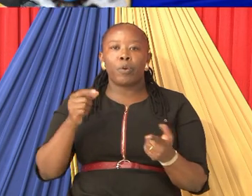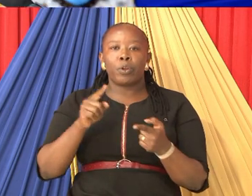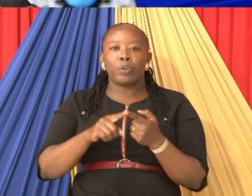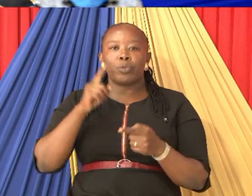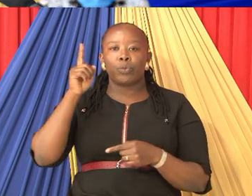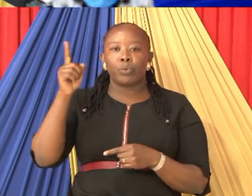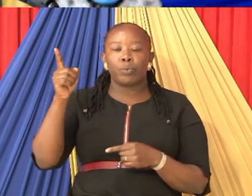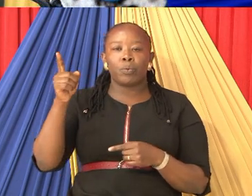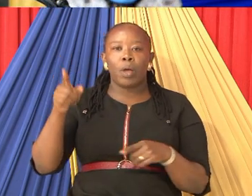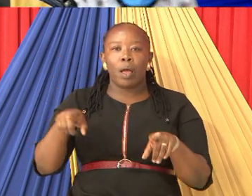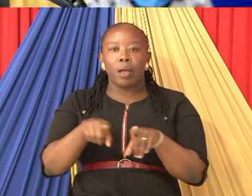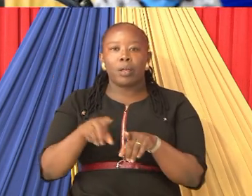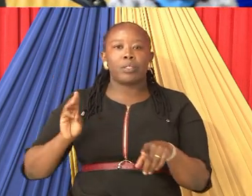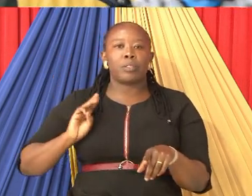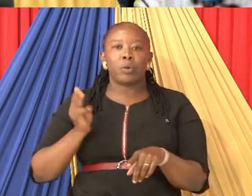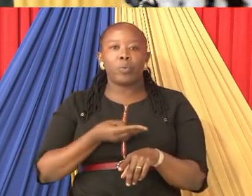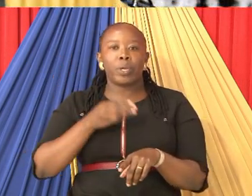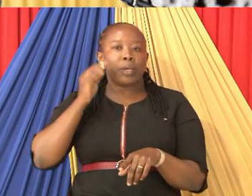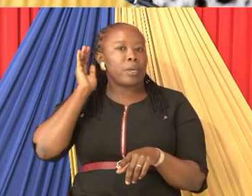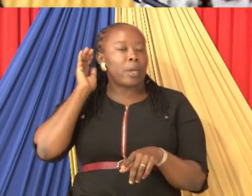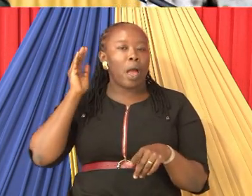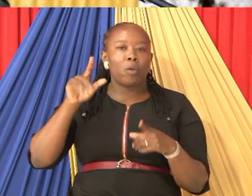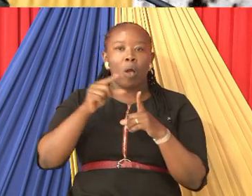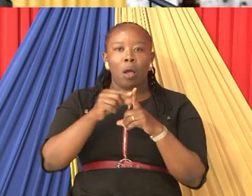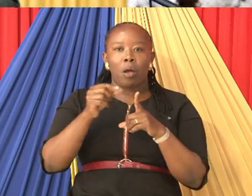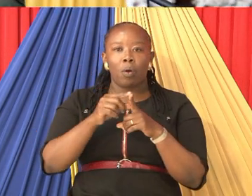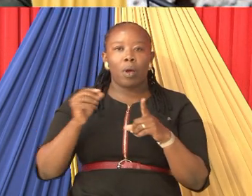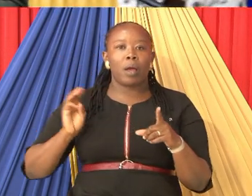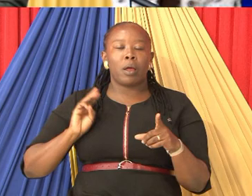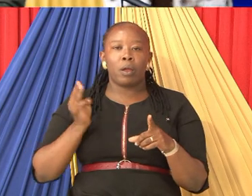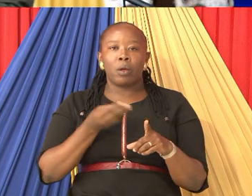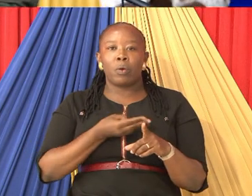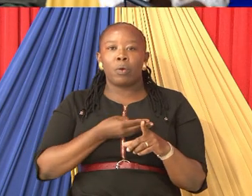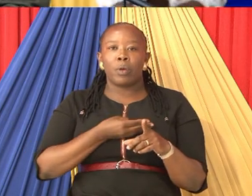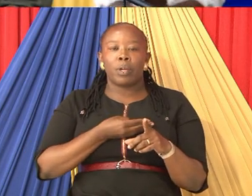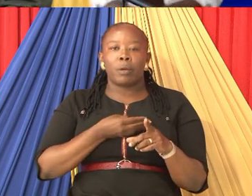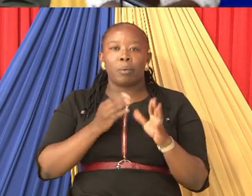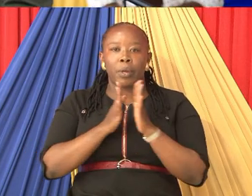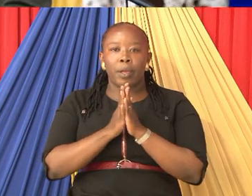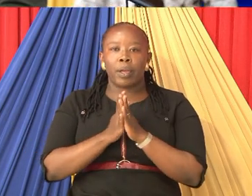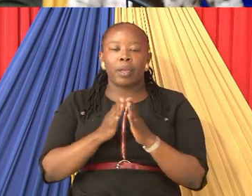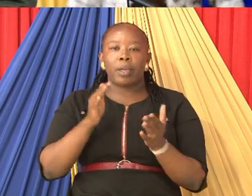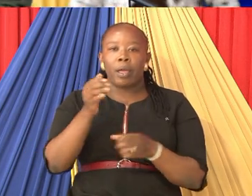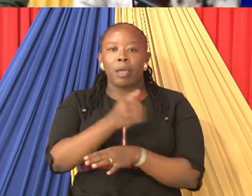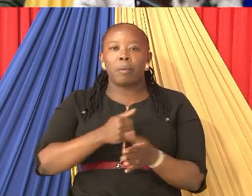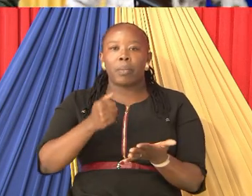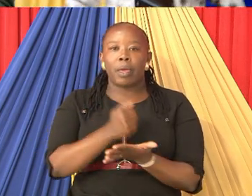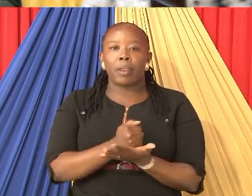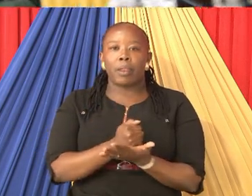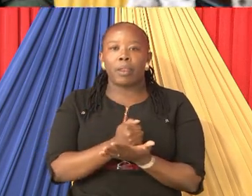neno, tuomba kwamba litakuwa baraka kwa kila mmoja katika jina la Yesu, tuomba na tumeamini.